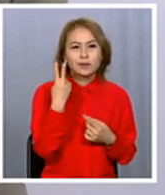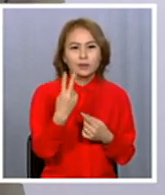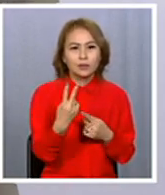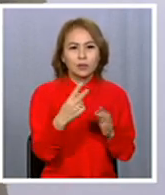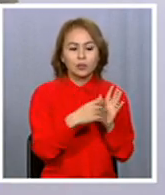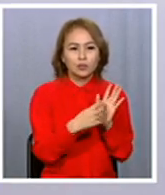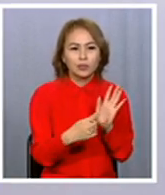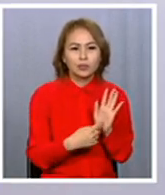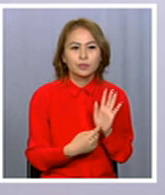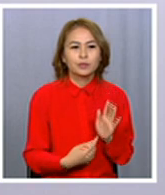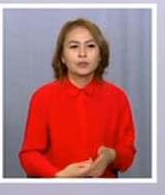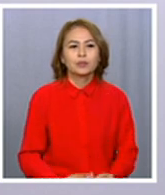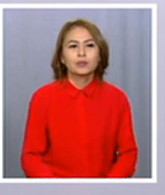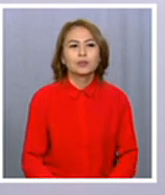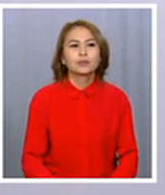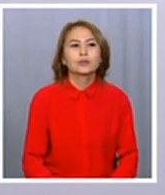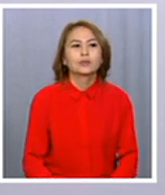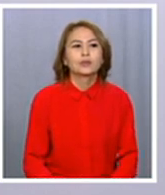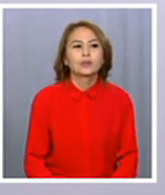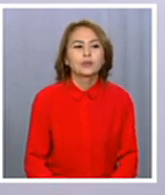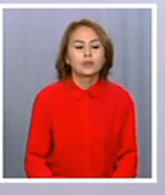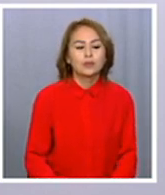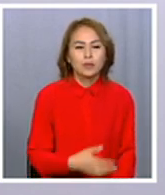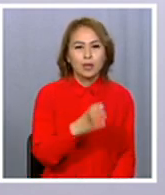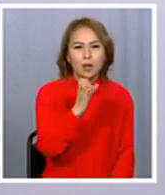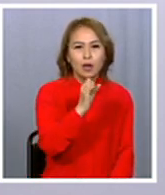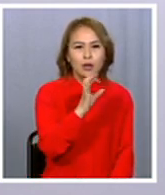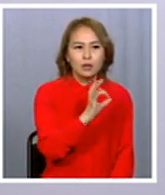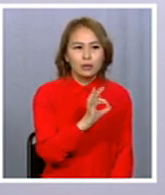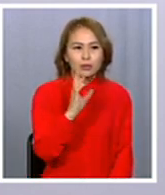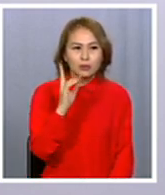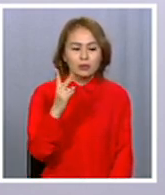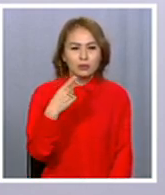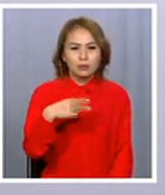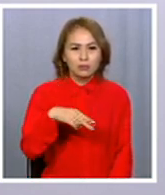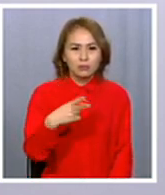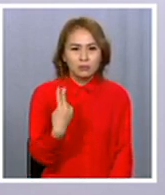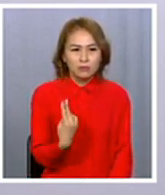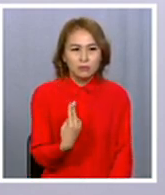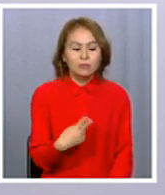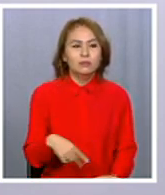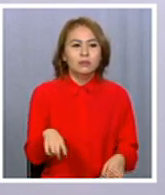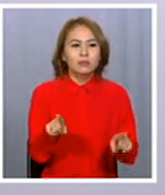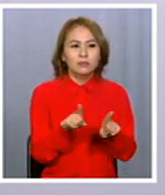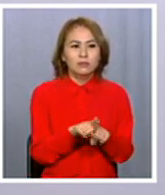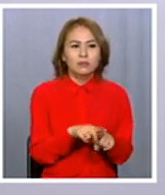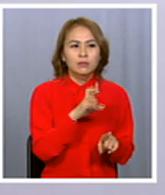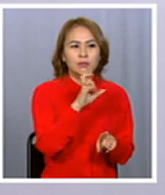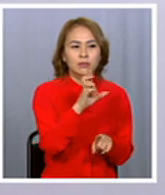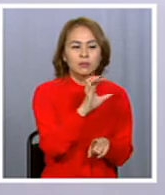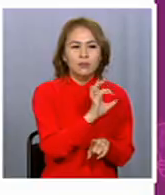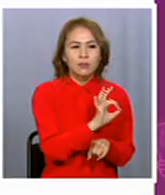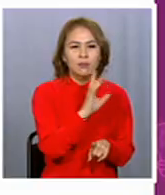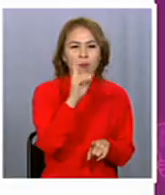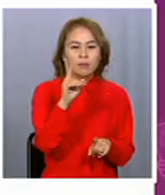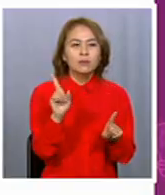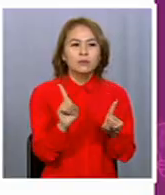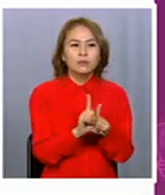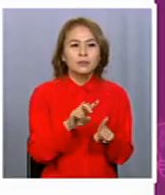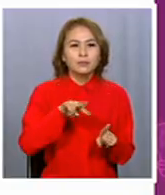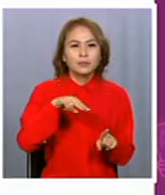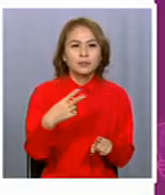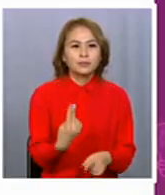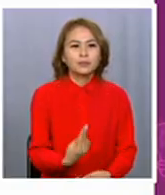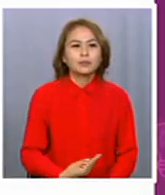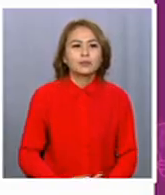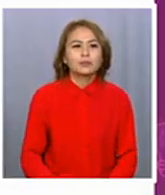салады екенбіз. Сонда АОК бұрышымыз 22 градус, дәл сол сияқты БОК бұрышы да 22 градус,